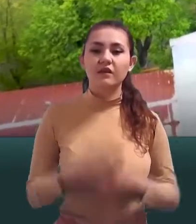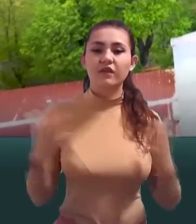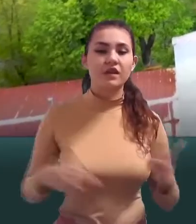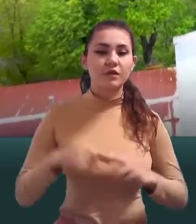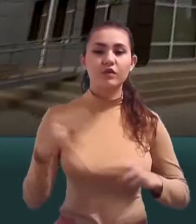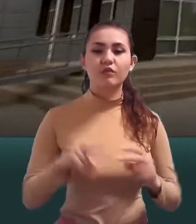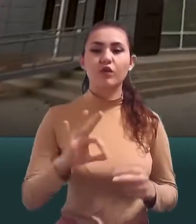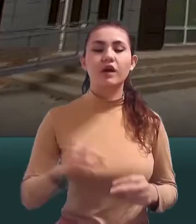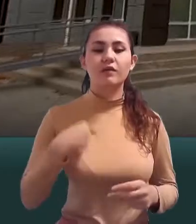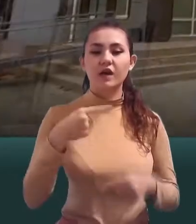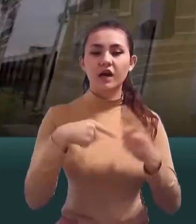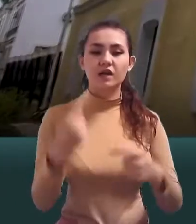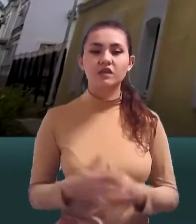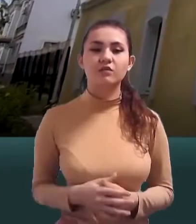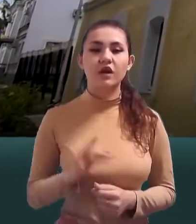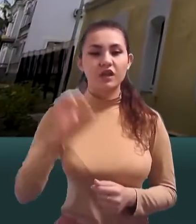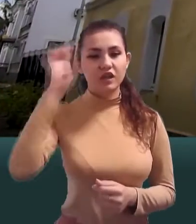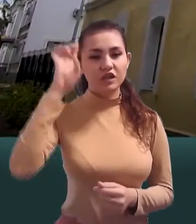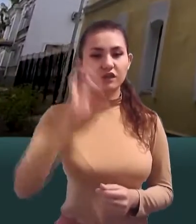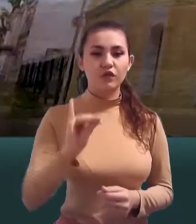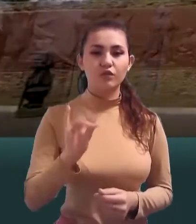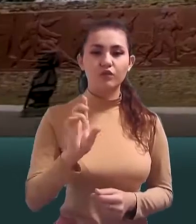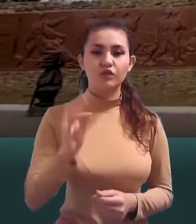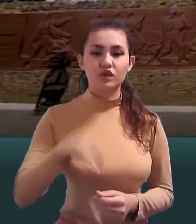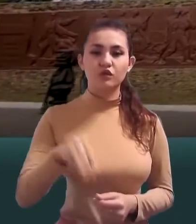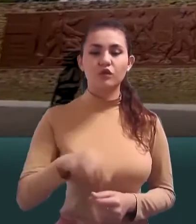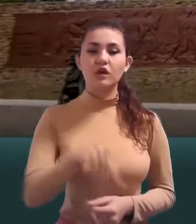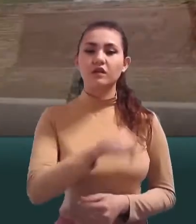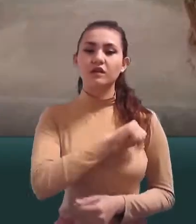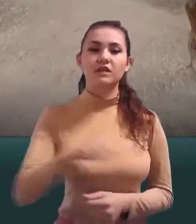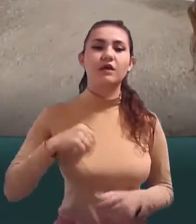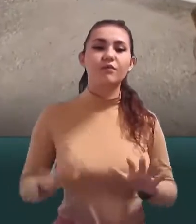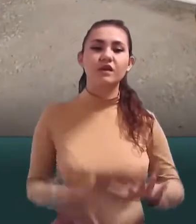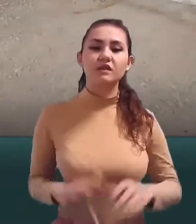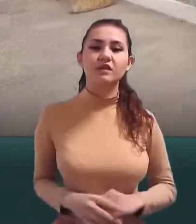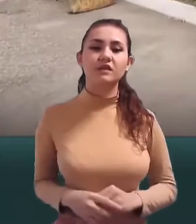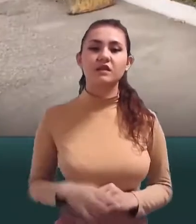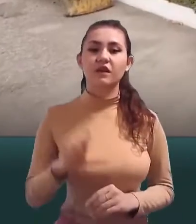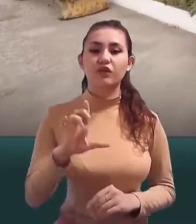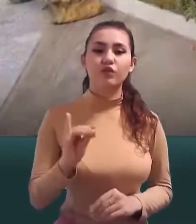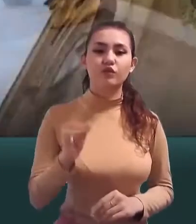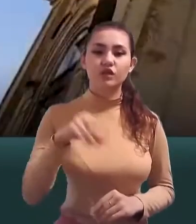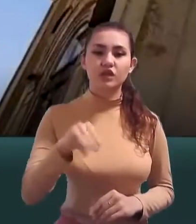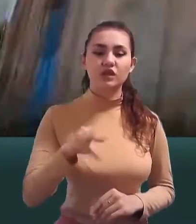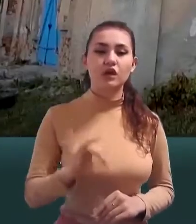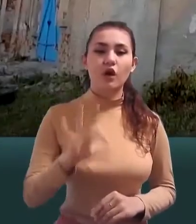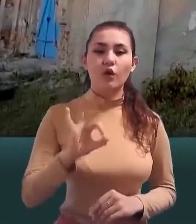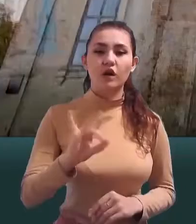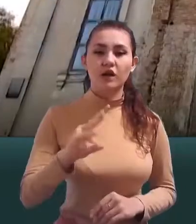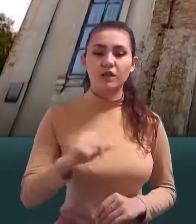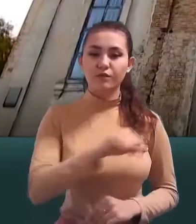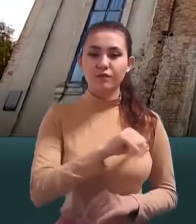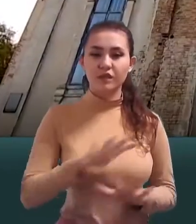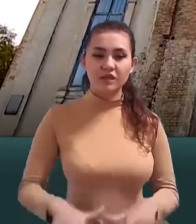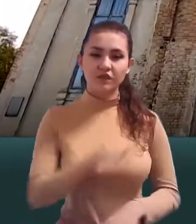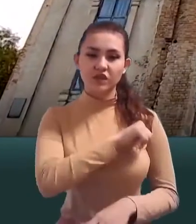ми кажемо з державного бюджету. Це саме місцеві бюджети, органи місцевого самоврядування, територіальні